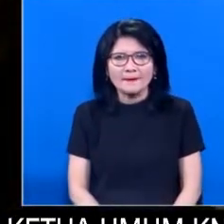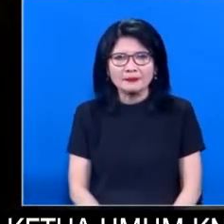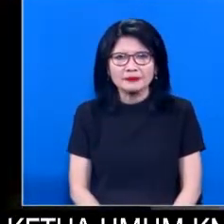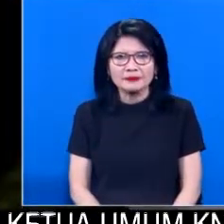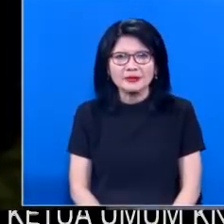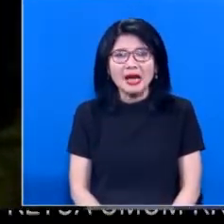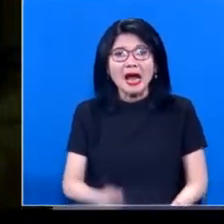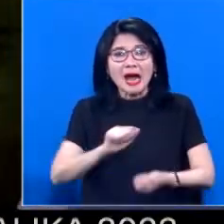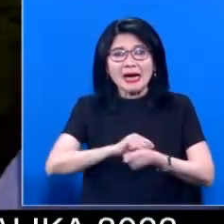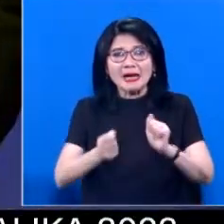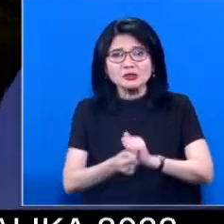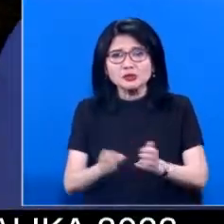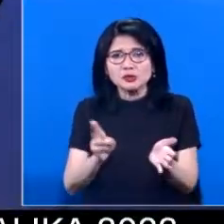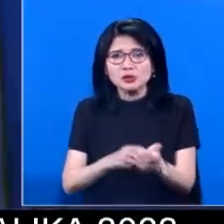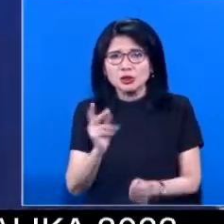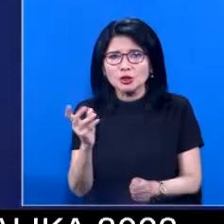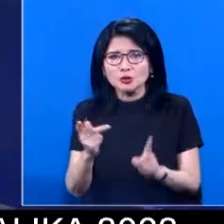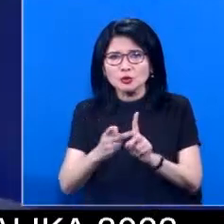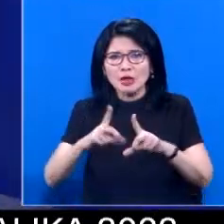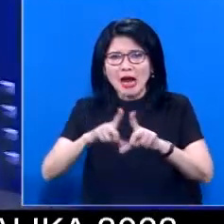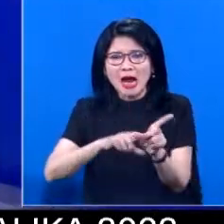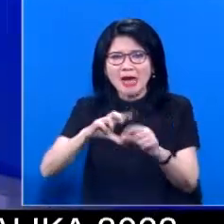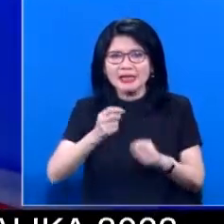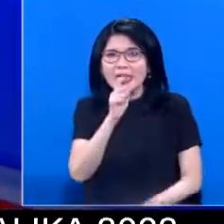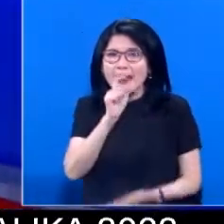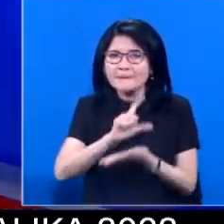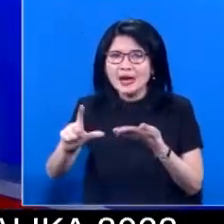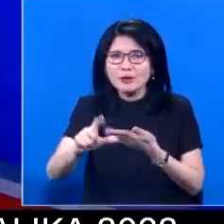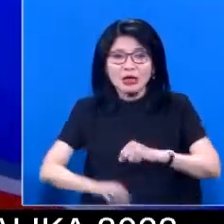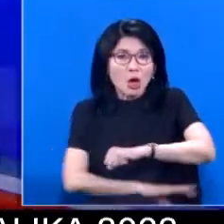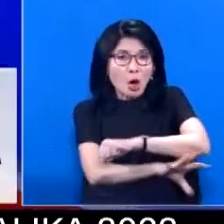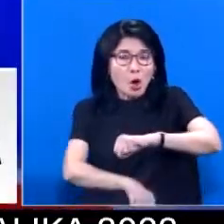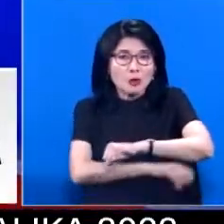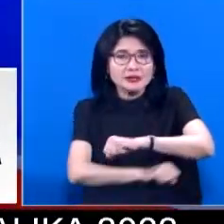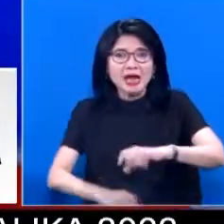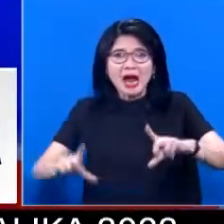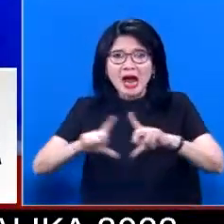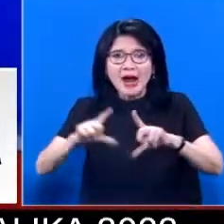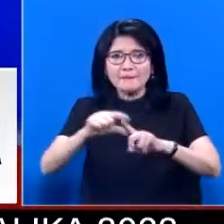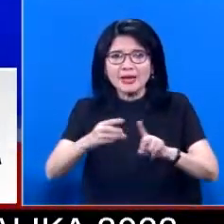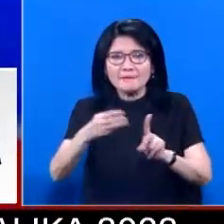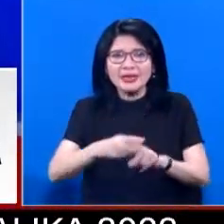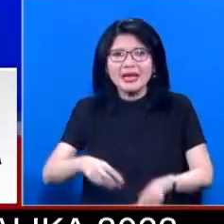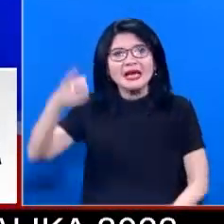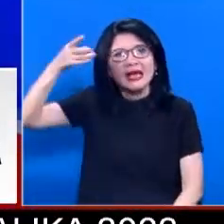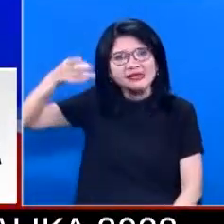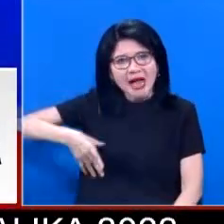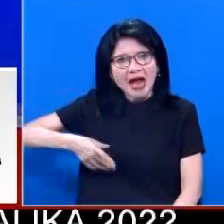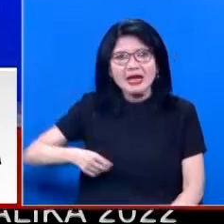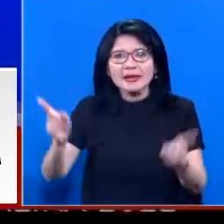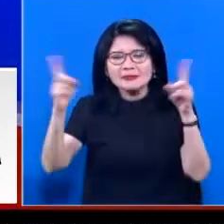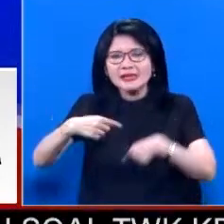Kasus Nur Hayati, seorang kepala urusan keuangan yang melaporkan perkara dugaan korupsi APBDES dan dijadikan tersangka di